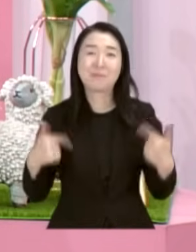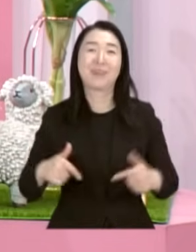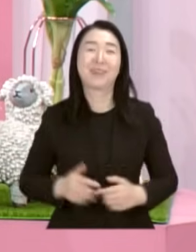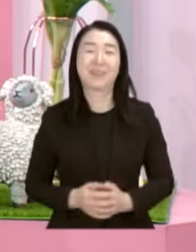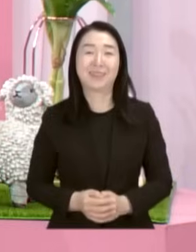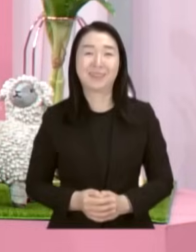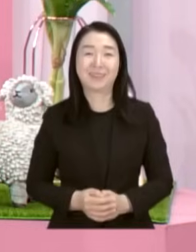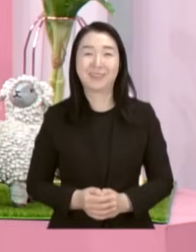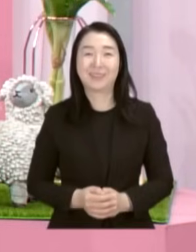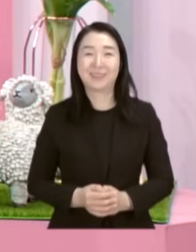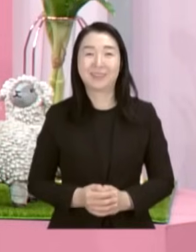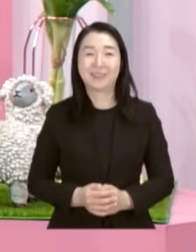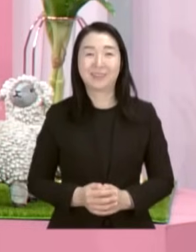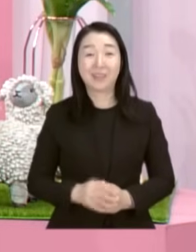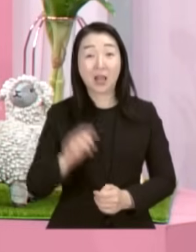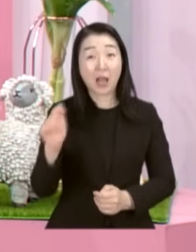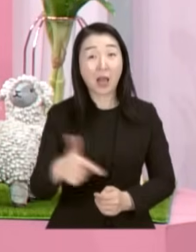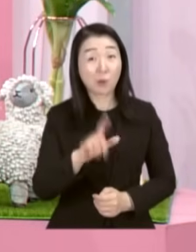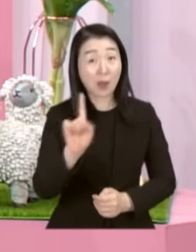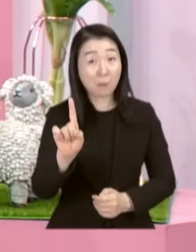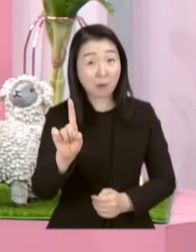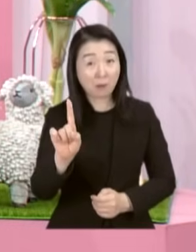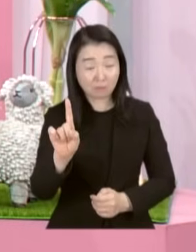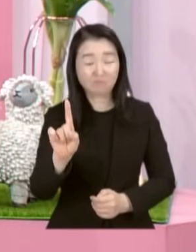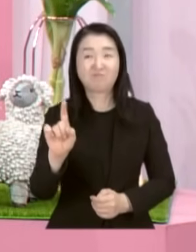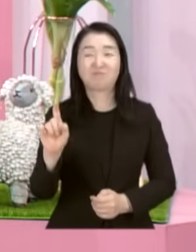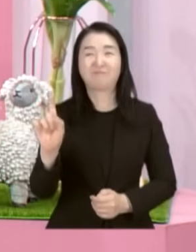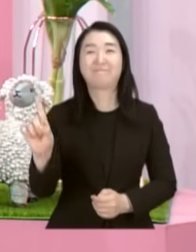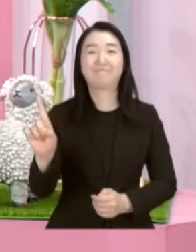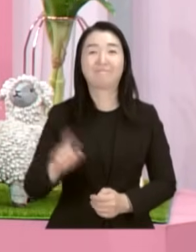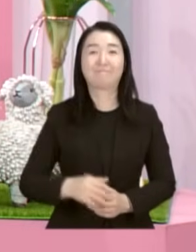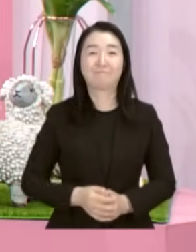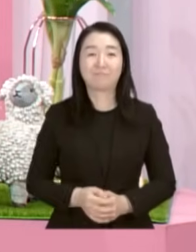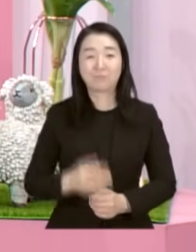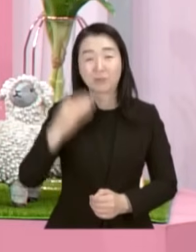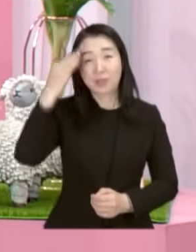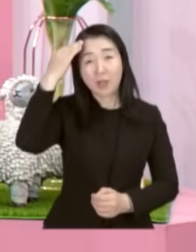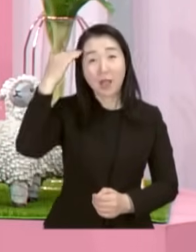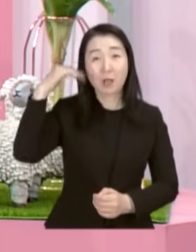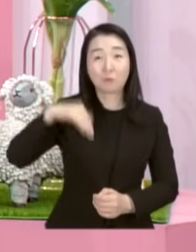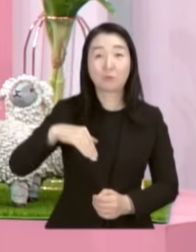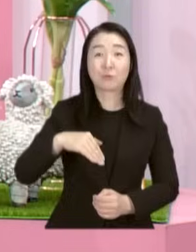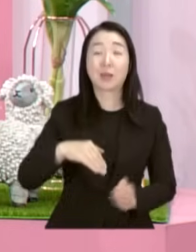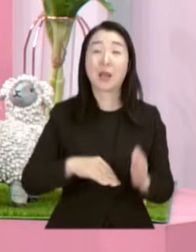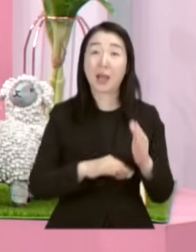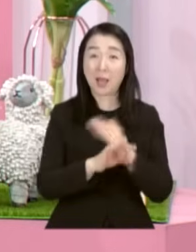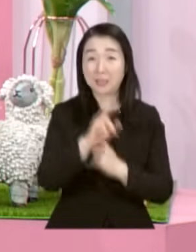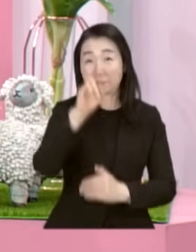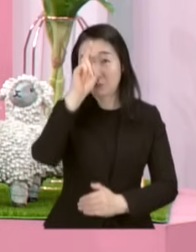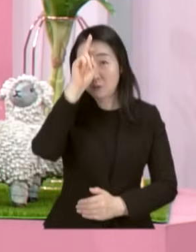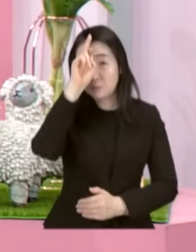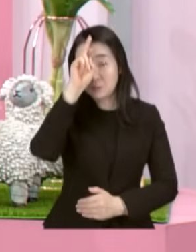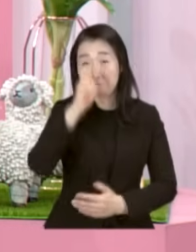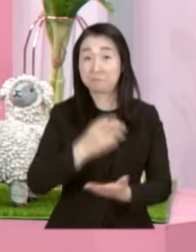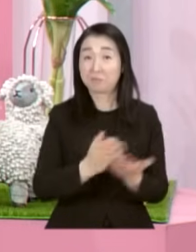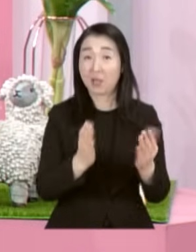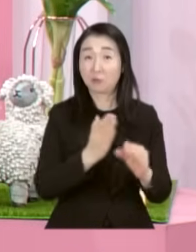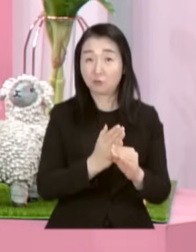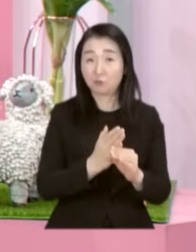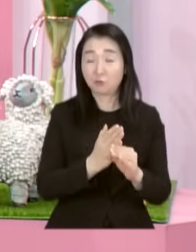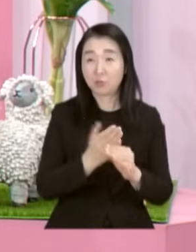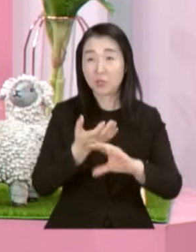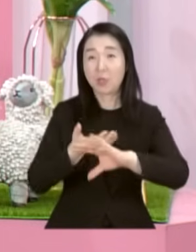날마다. 그렇군요. 날마다. 예, 예. 예. 하루에 한 끼인가요? 아, 그렇죠. 하루 한 끼죠. 우리 한국 같은 경우는 아침과 점심을 하지만